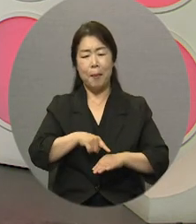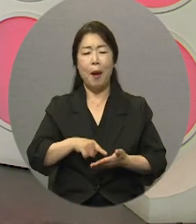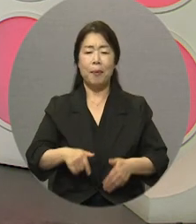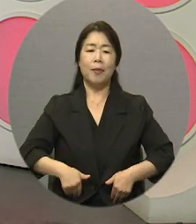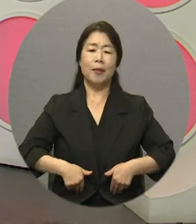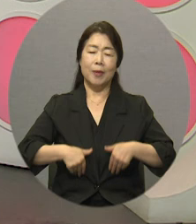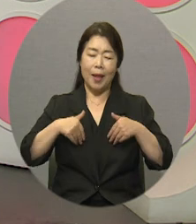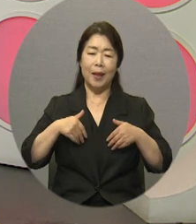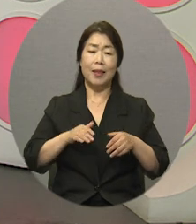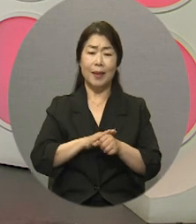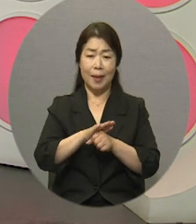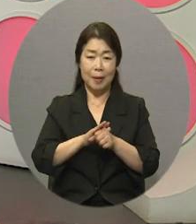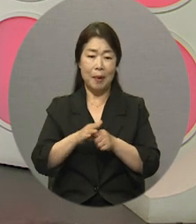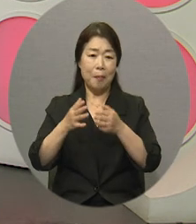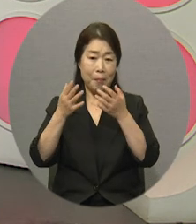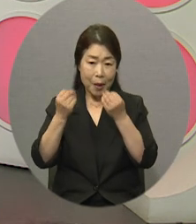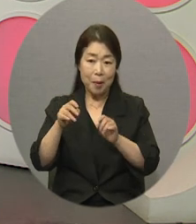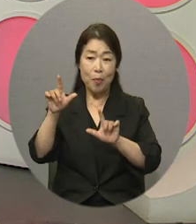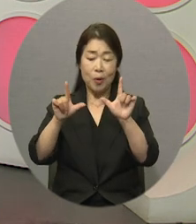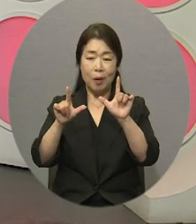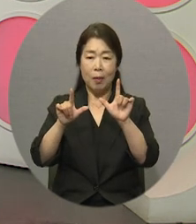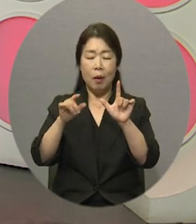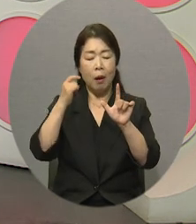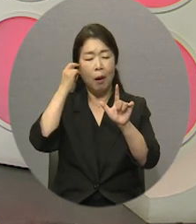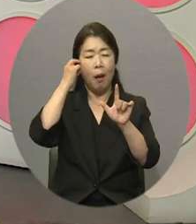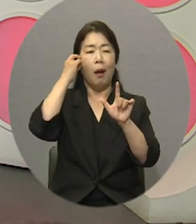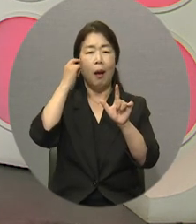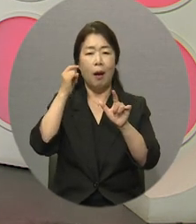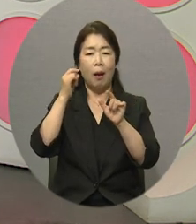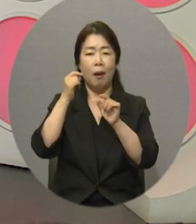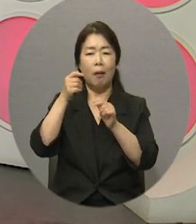자상한 모습이 눈에 선입니다.